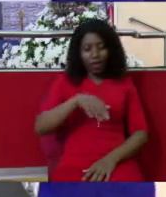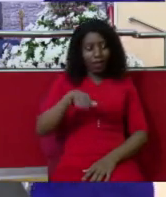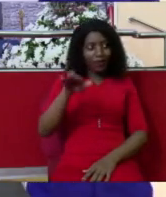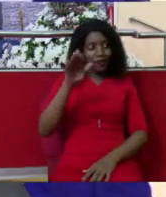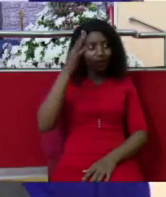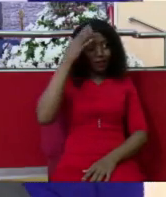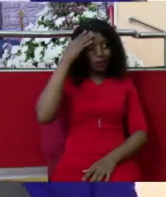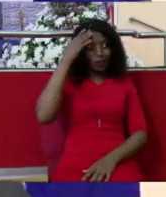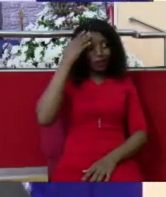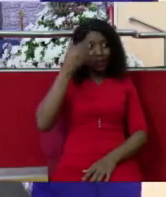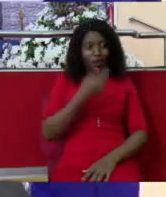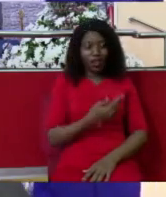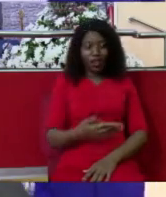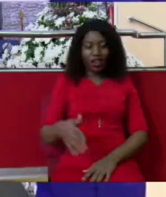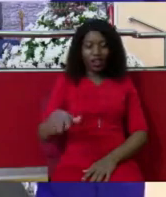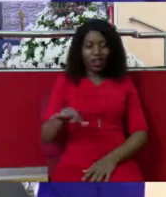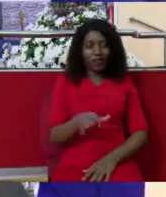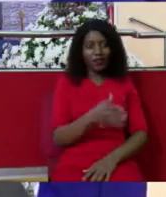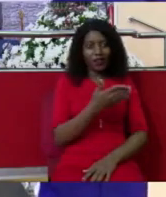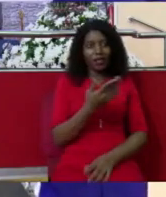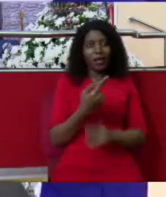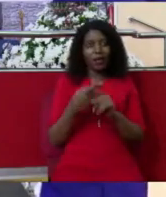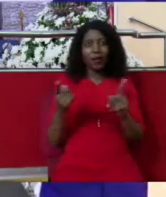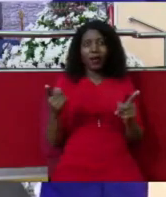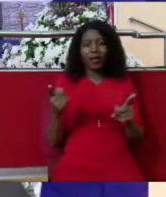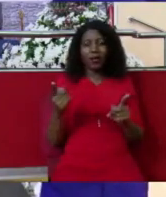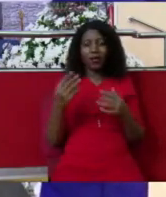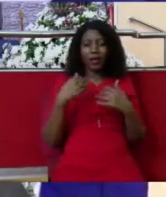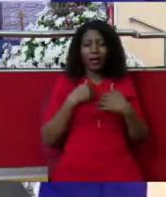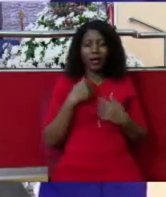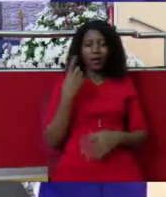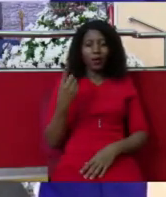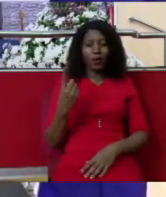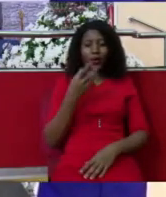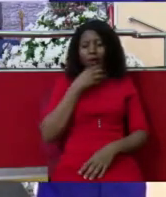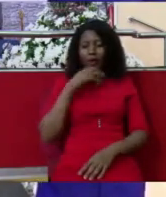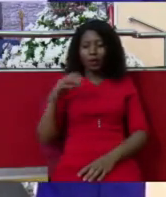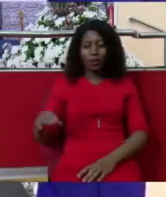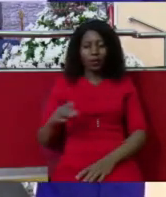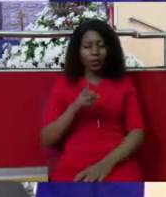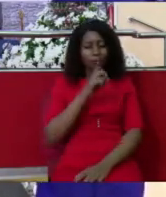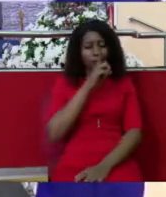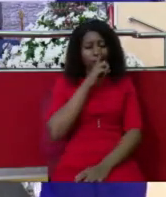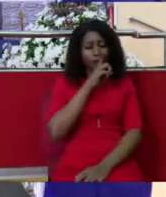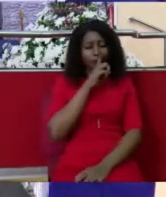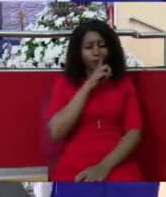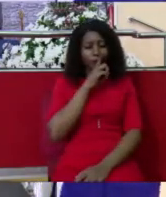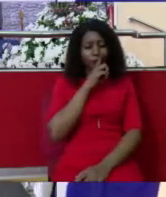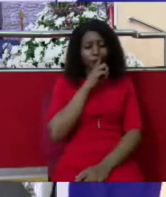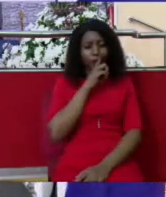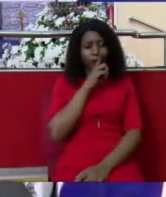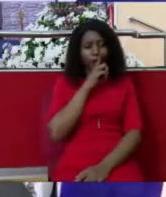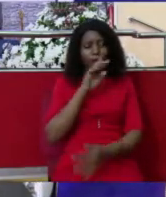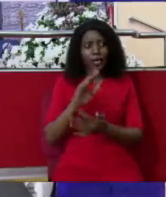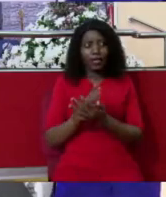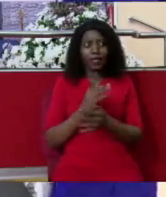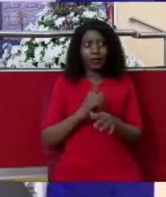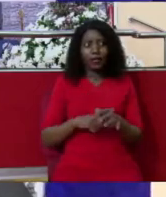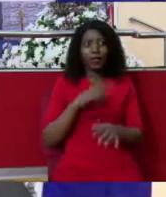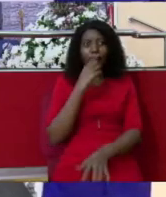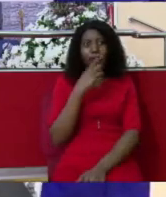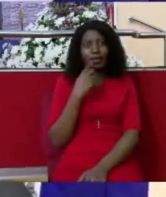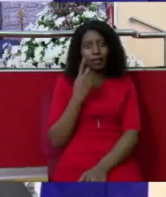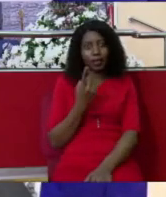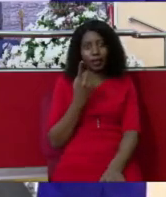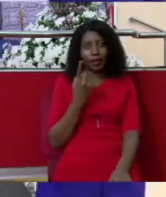kulikuwa na huyo kijana, who was quiet all along. Alikuwa akiwa mpeke yake. And so at some point he said, akasema